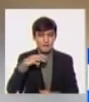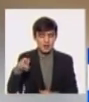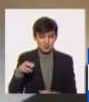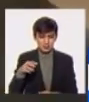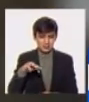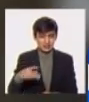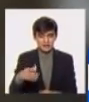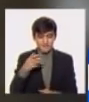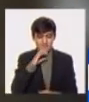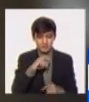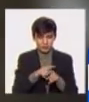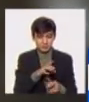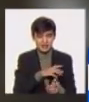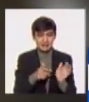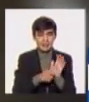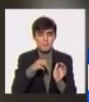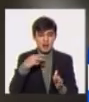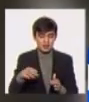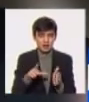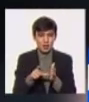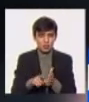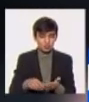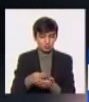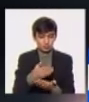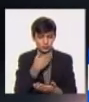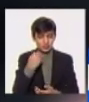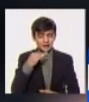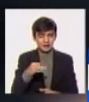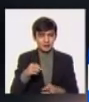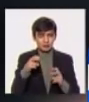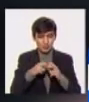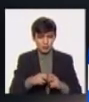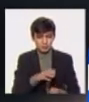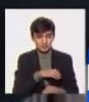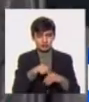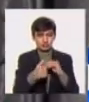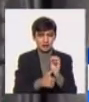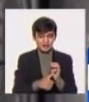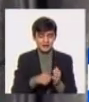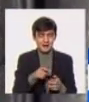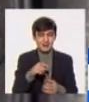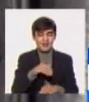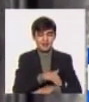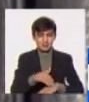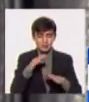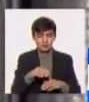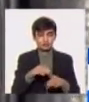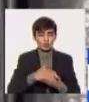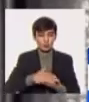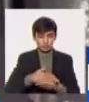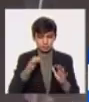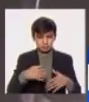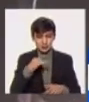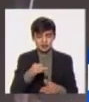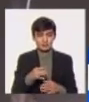государственный бюджет не поступили 7 миллиардов тенге налогов. В ходе обысков по 16 адресам изъяли ноутбуки, жесткие